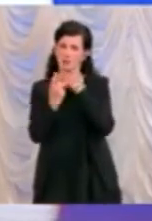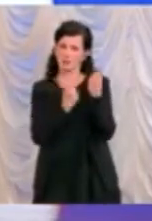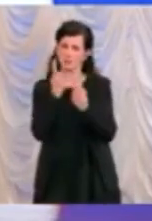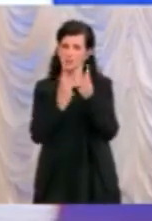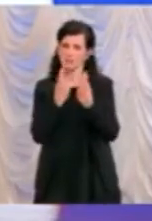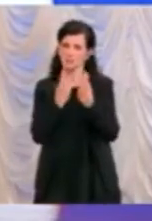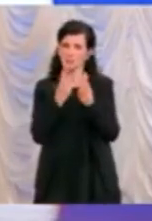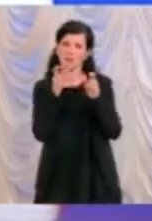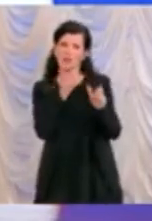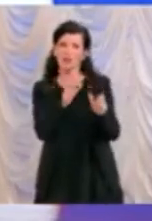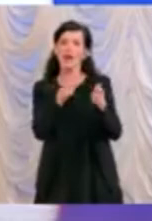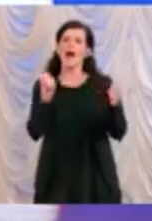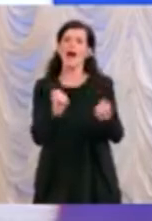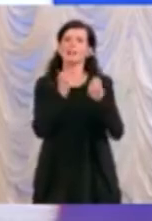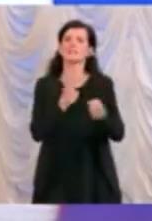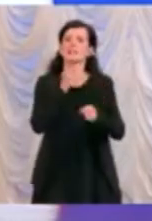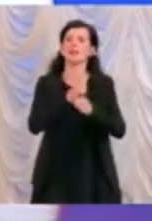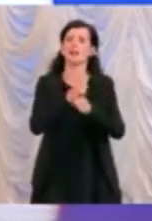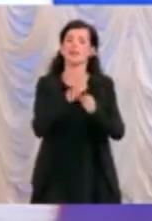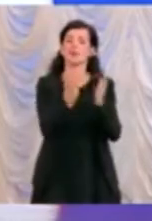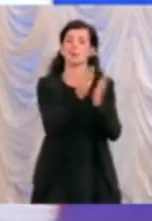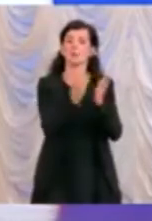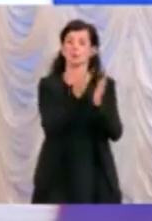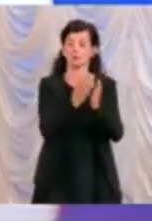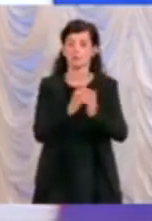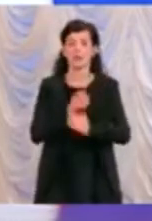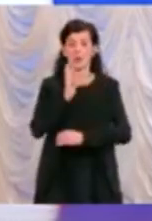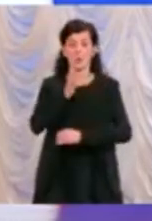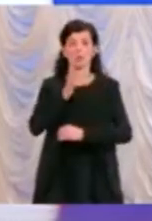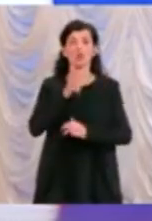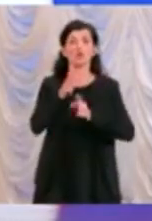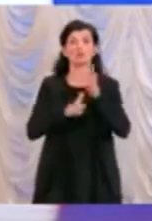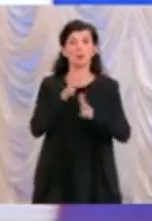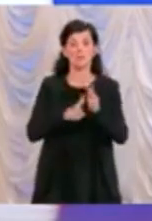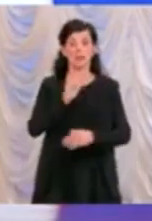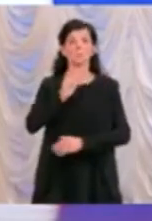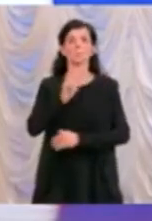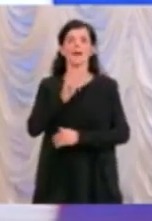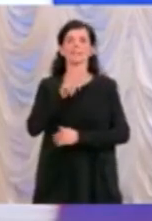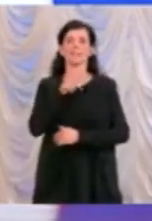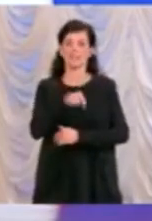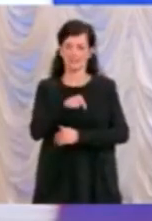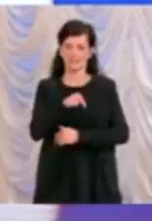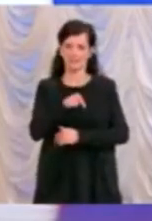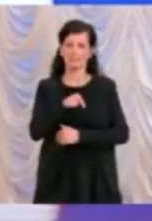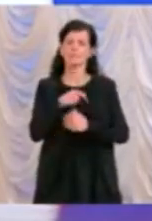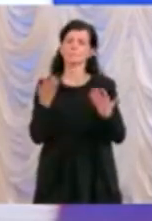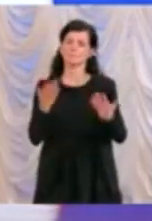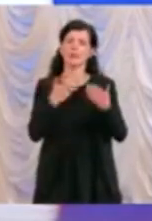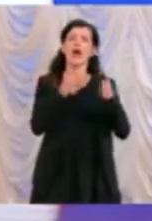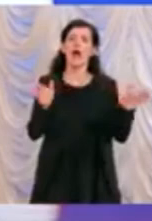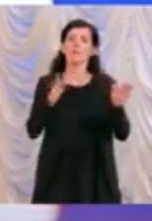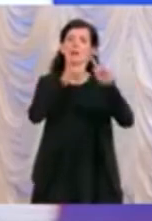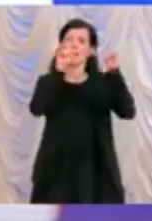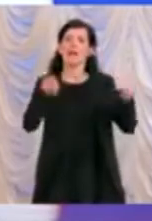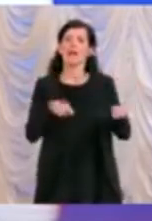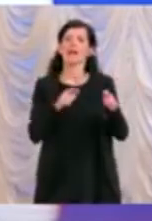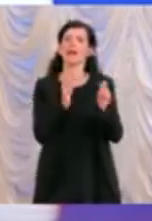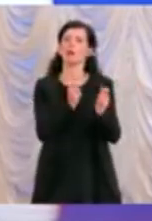produttive dal 14 aprile martedì 14 aprile riapriamo cartolibrerie